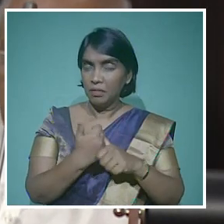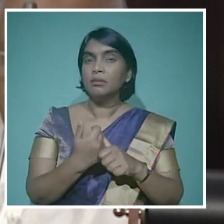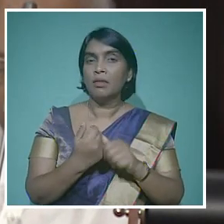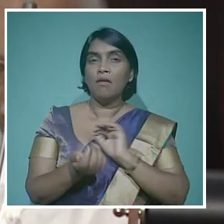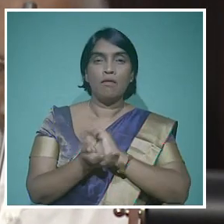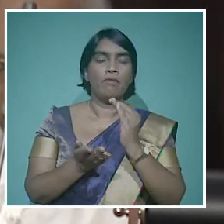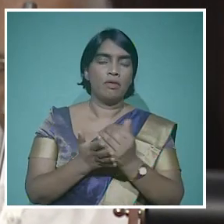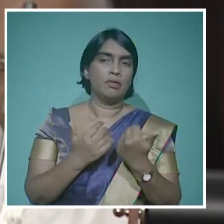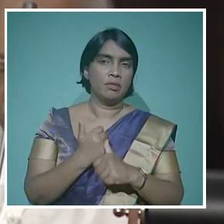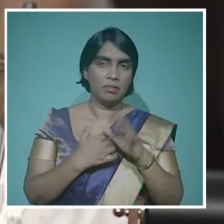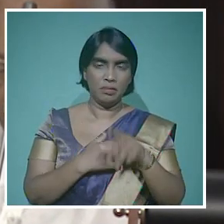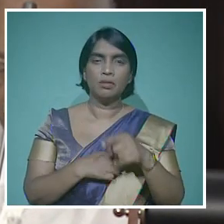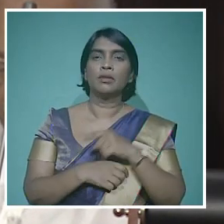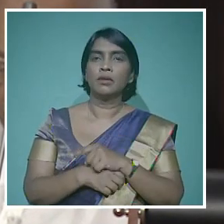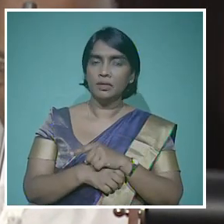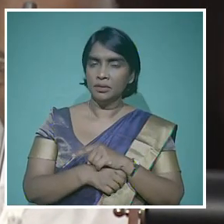කරන්නට බලාපොරොත්තු වෙනවා.